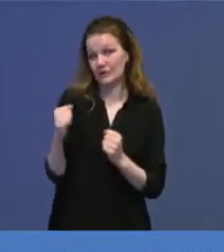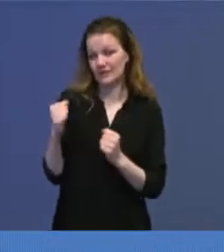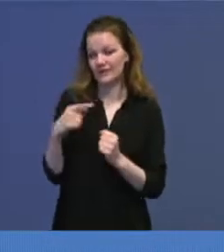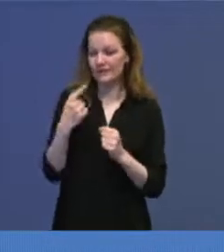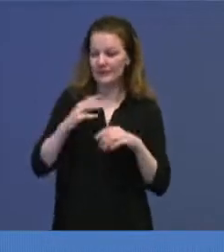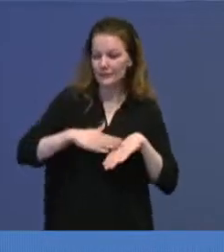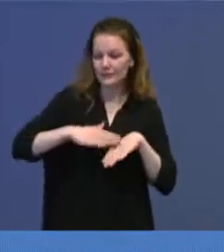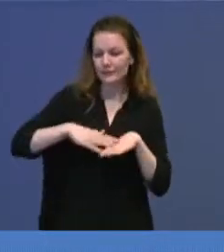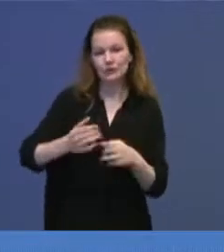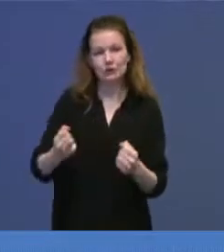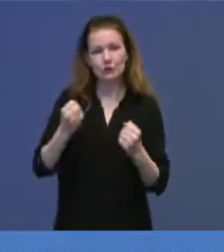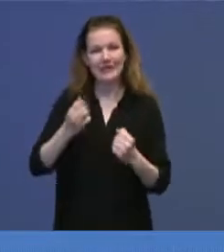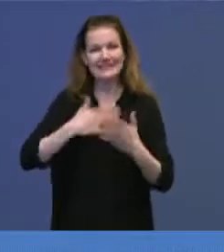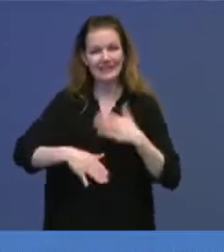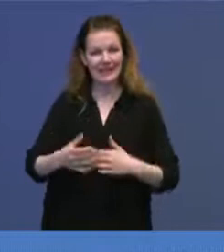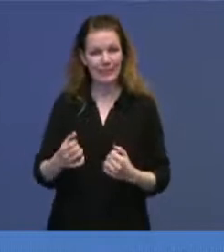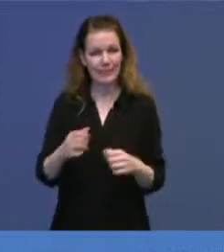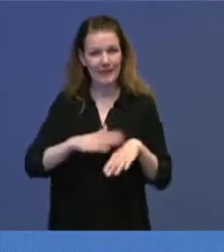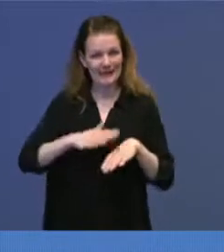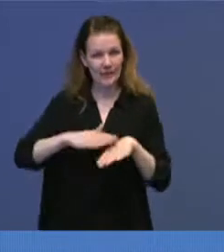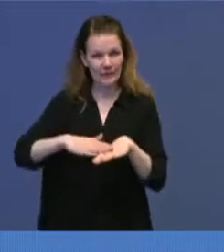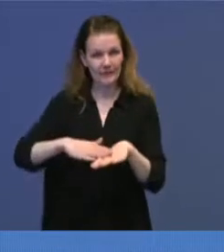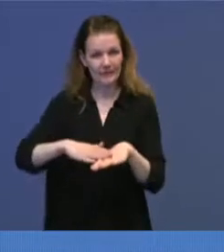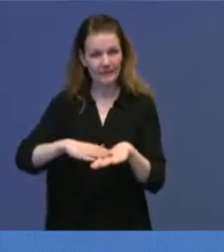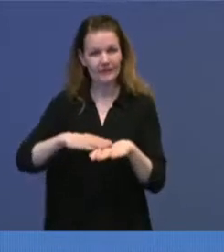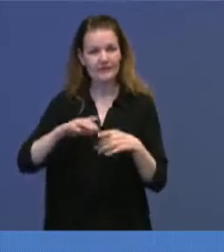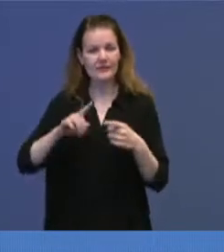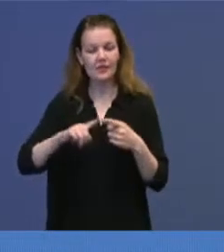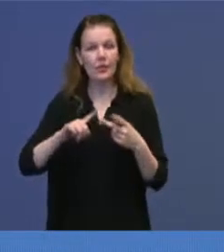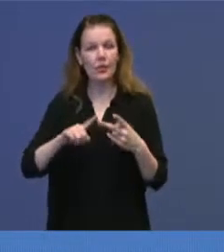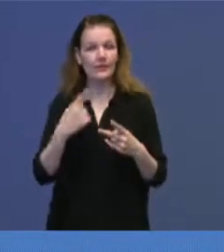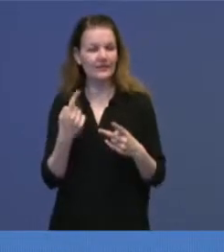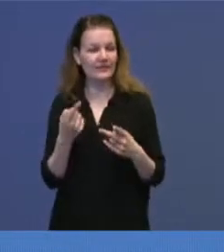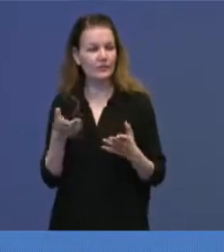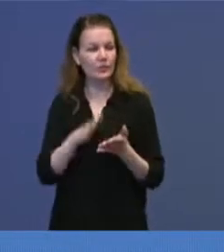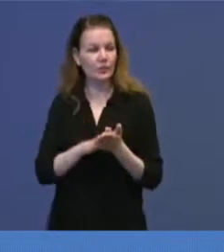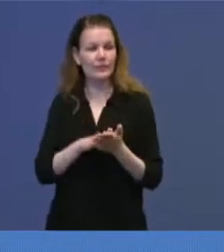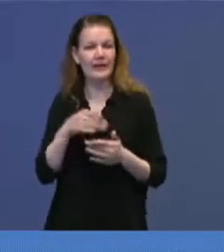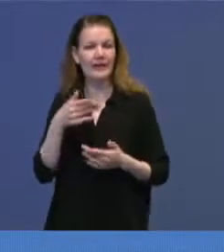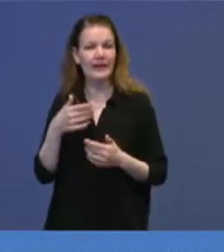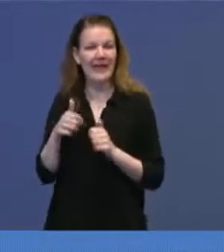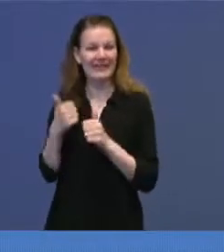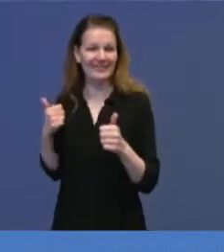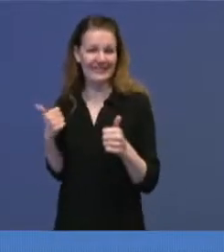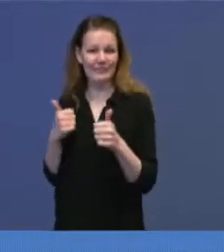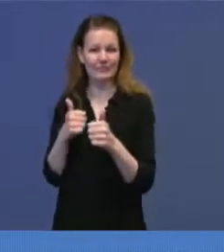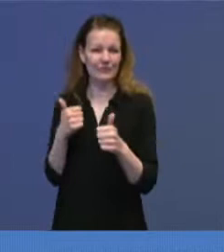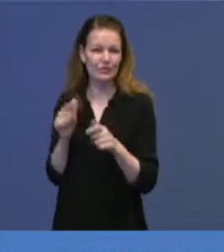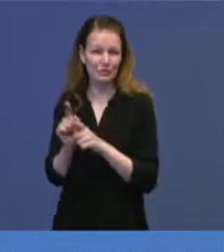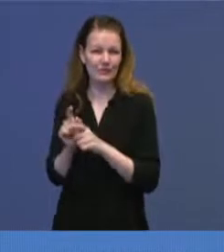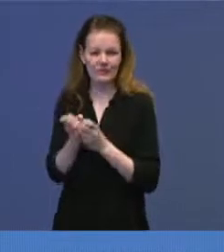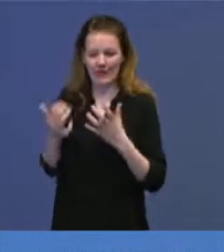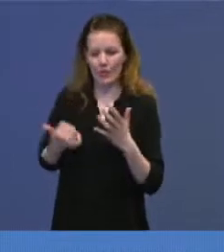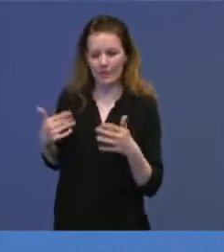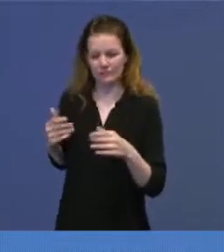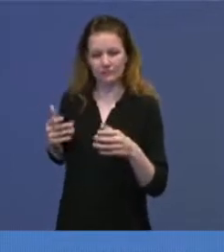den sivile beredskapen, vi styrket NSM, vi begynte å ta inn etterslepet på sivilforsvaret som har bygget seg opp over mange år,